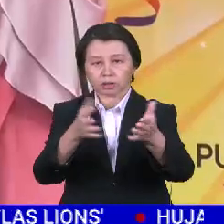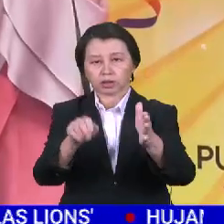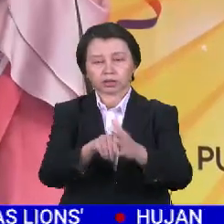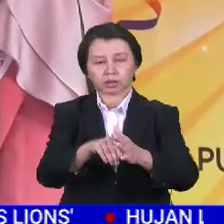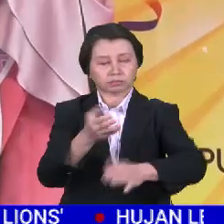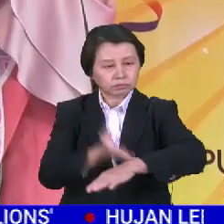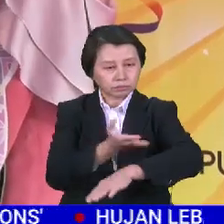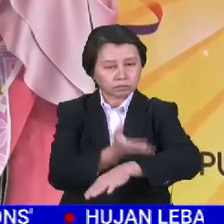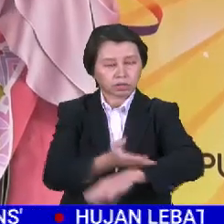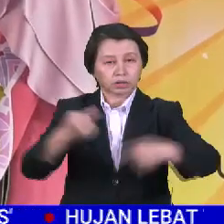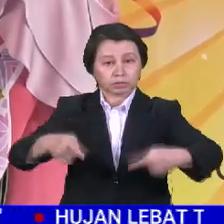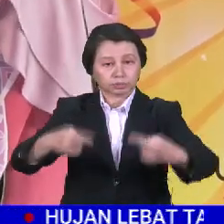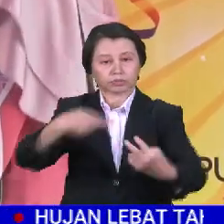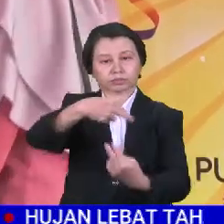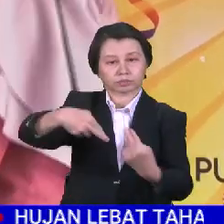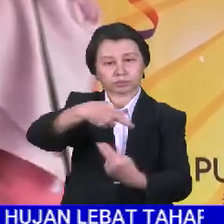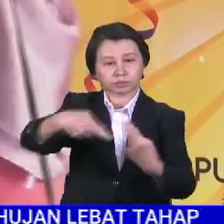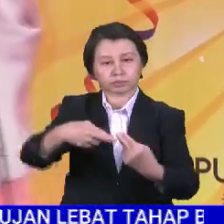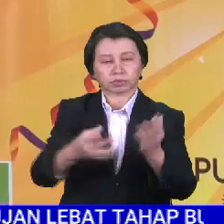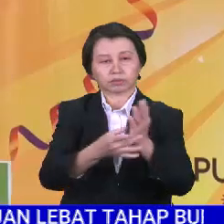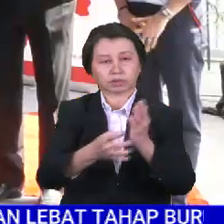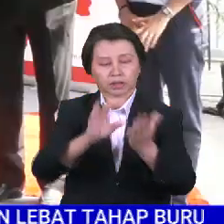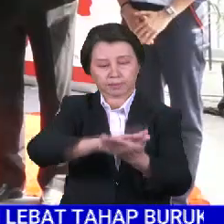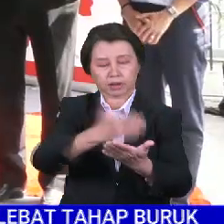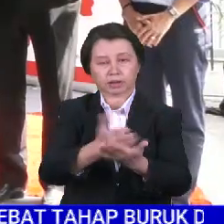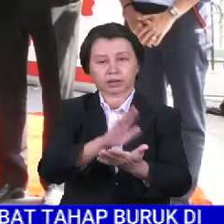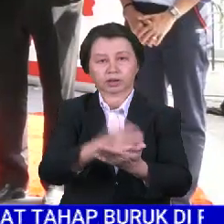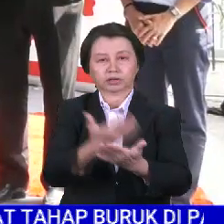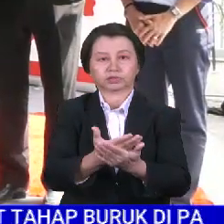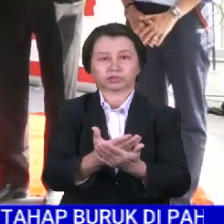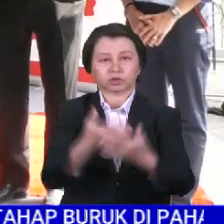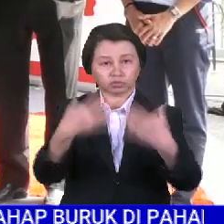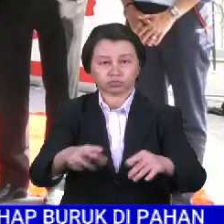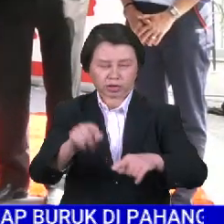mkasa pertandan k semula minyak masak terpakai